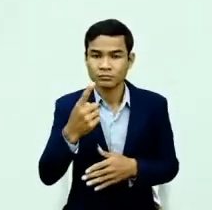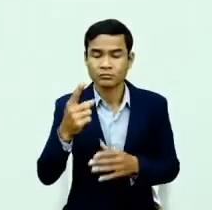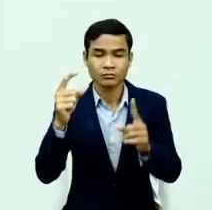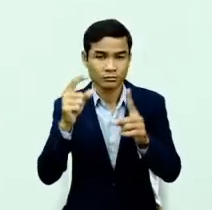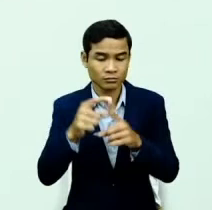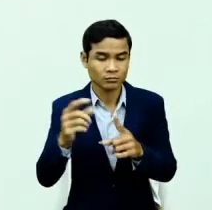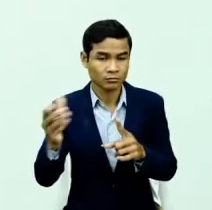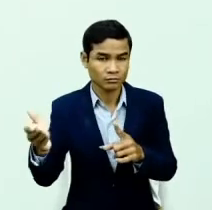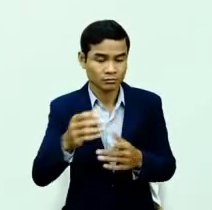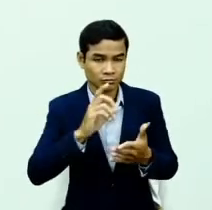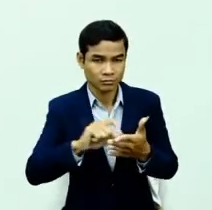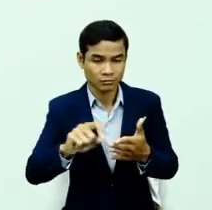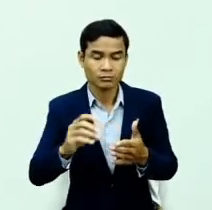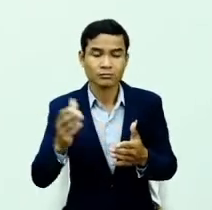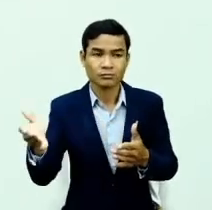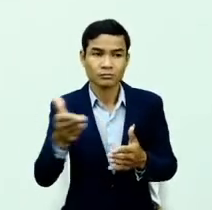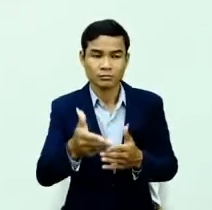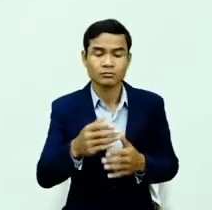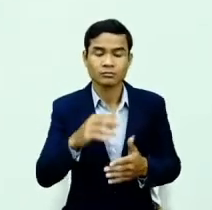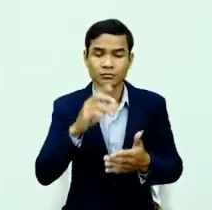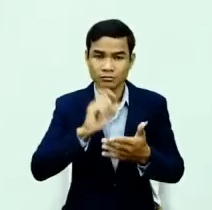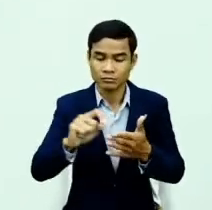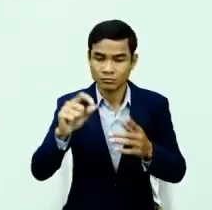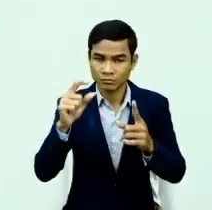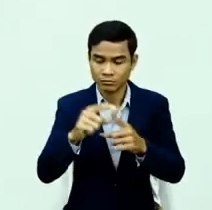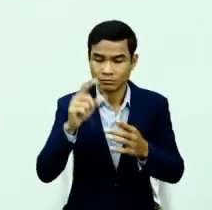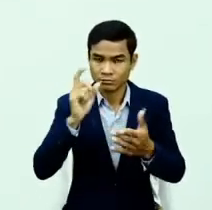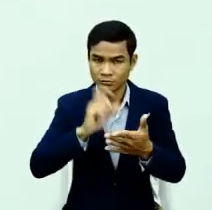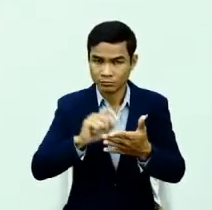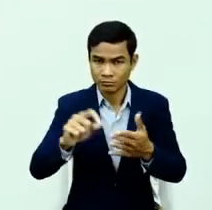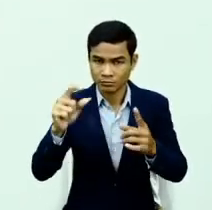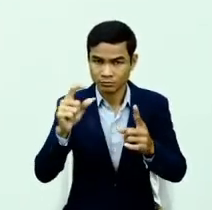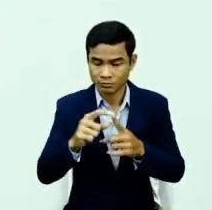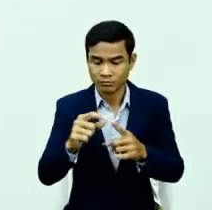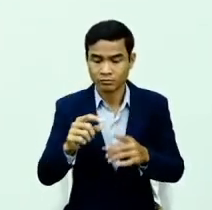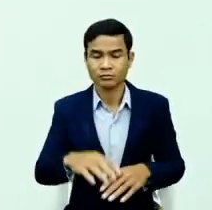xe cho con tình ọc này sẽ xe bịa